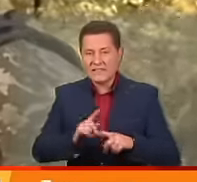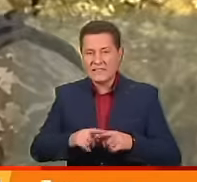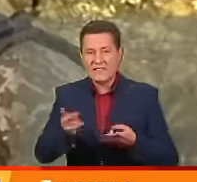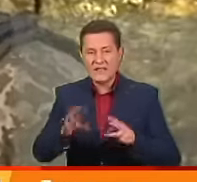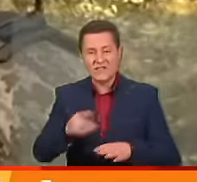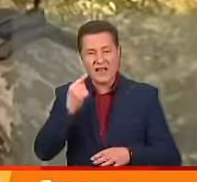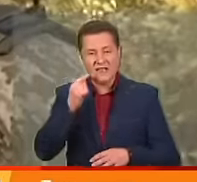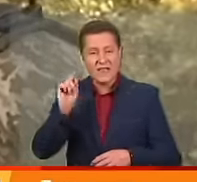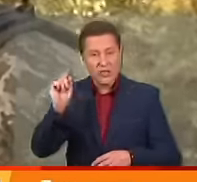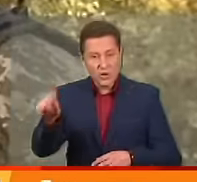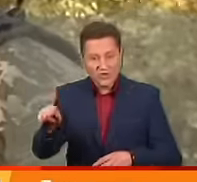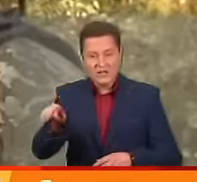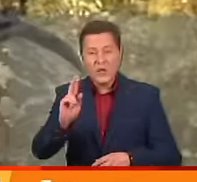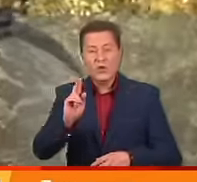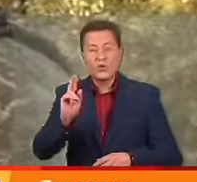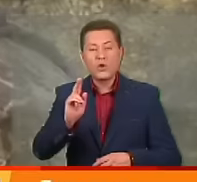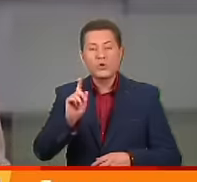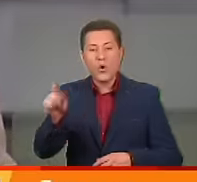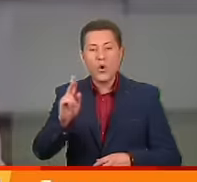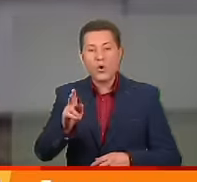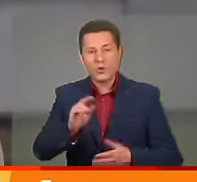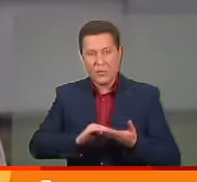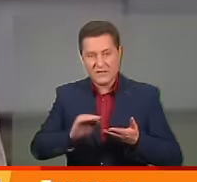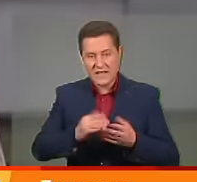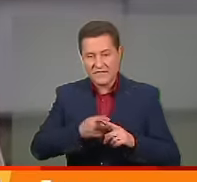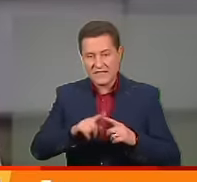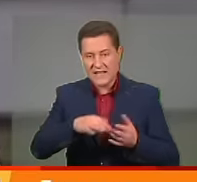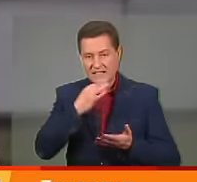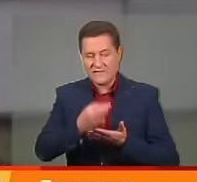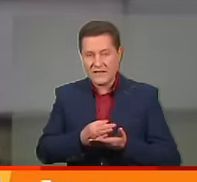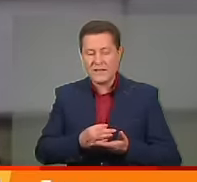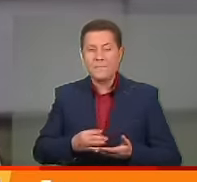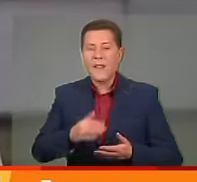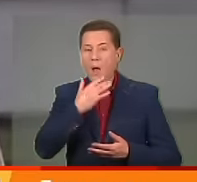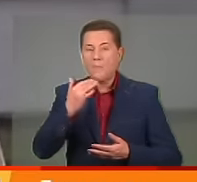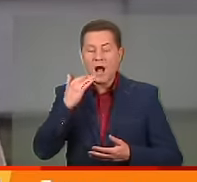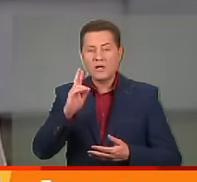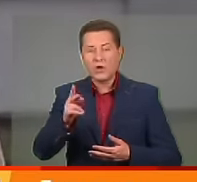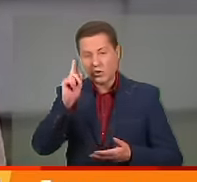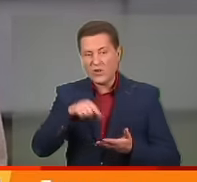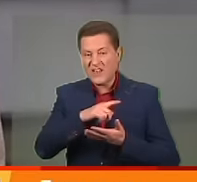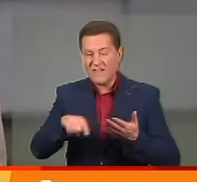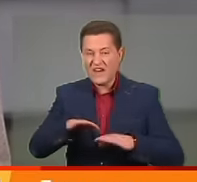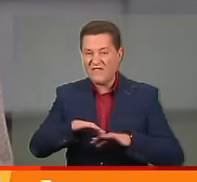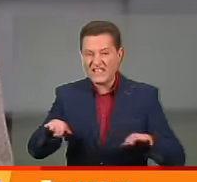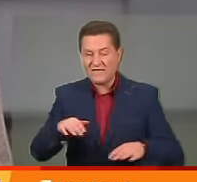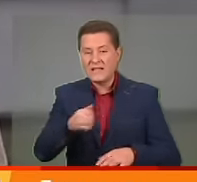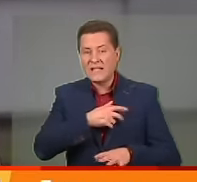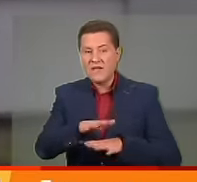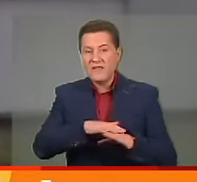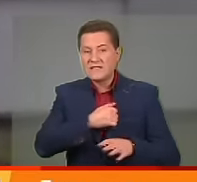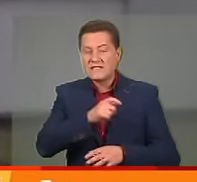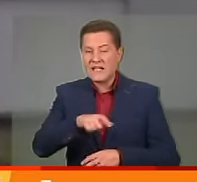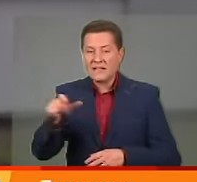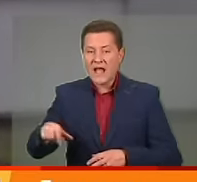на совісті того, хто писав цей звіт. В успіх сьогоднішнього розведення військ також багато хто не вірив. І сказати чесно, що солдати виходили